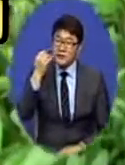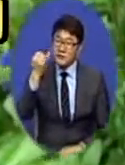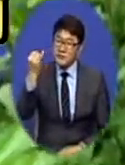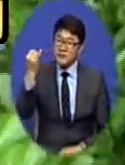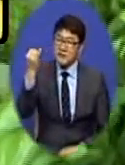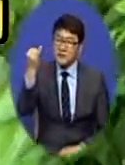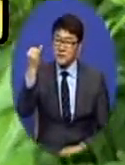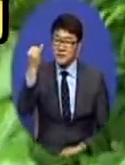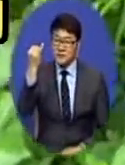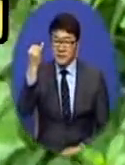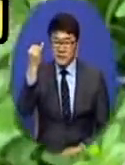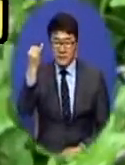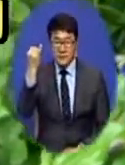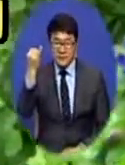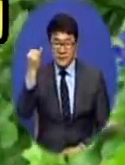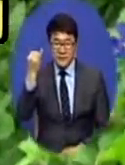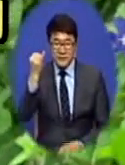어머니